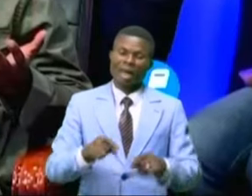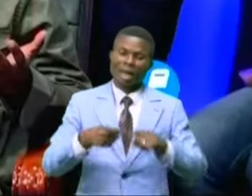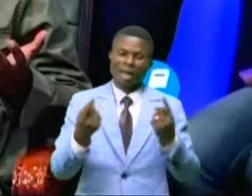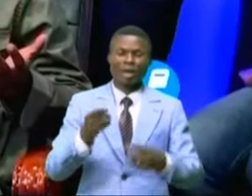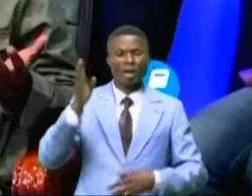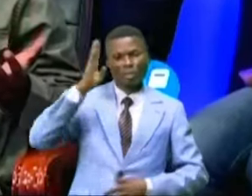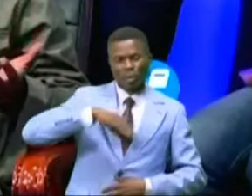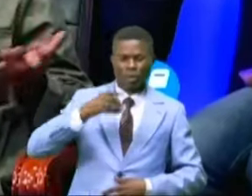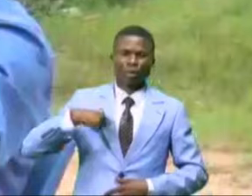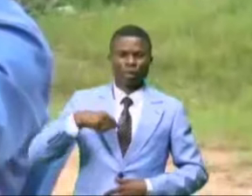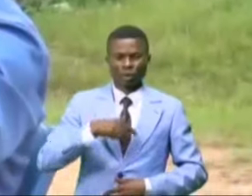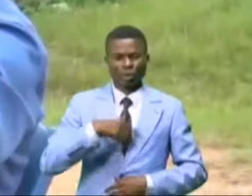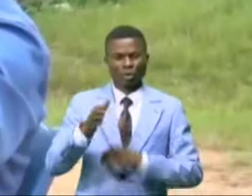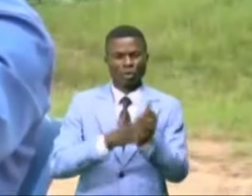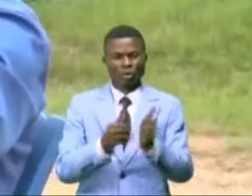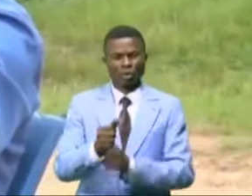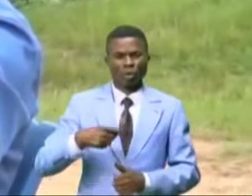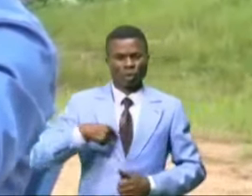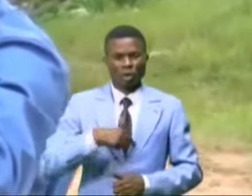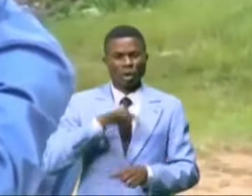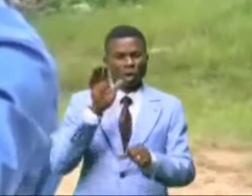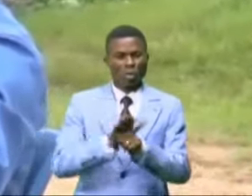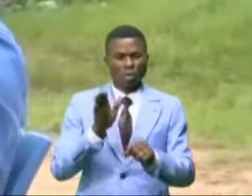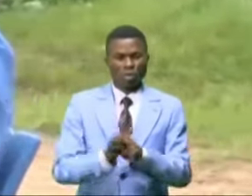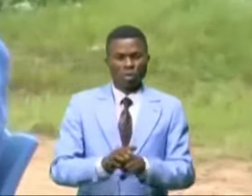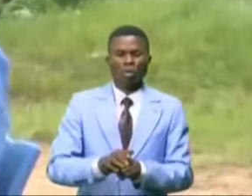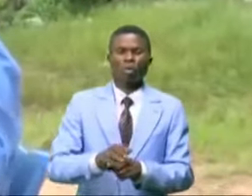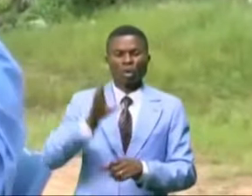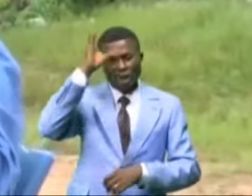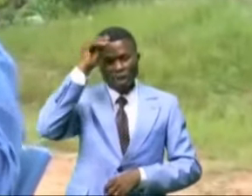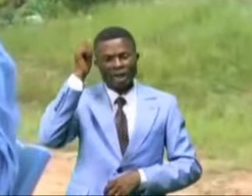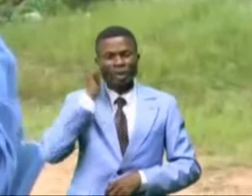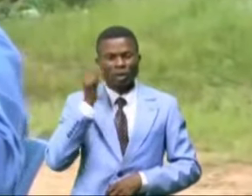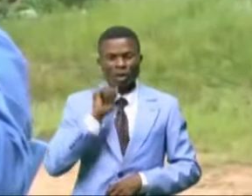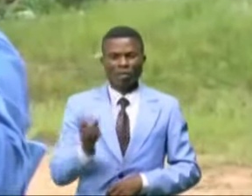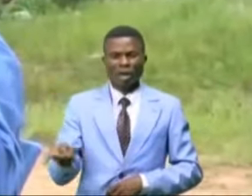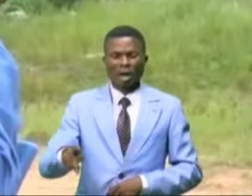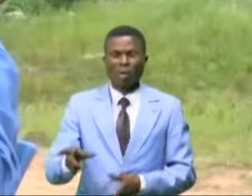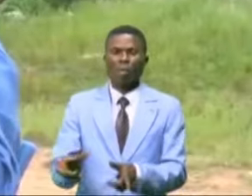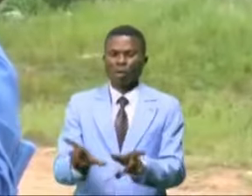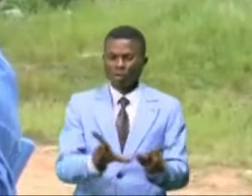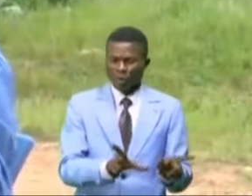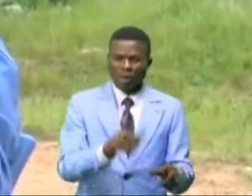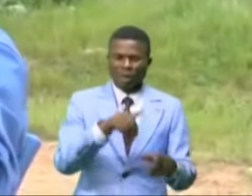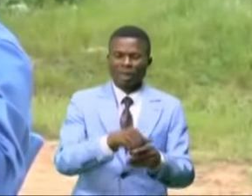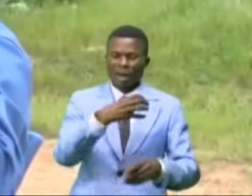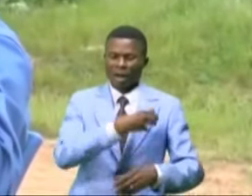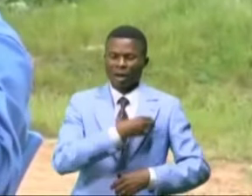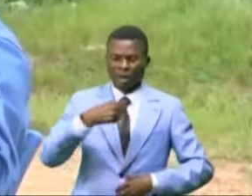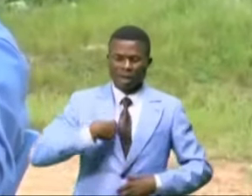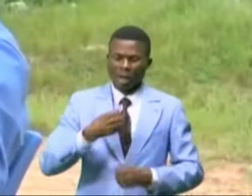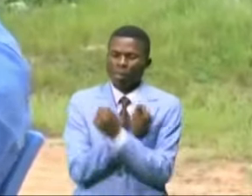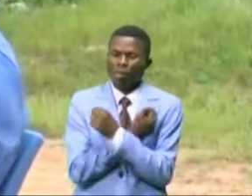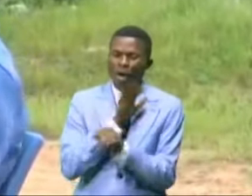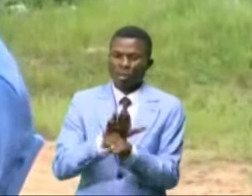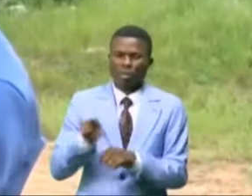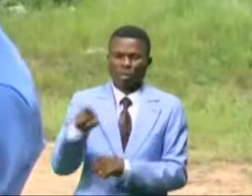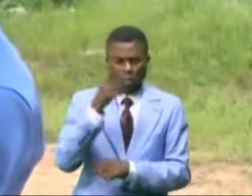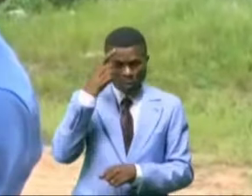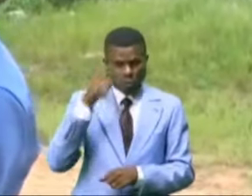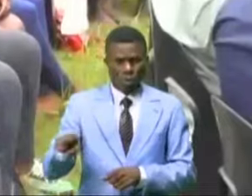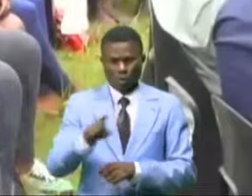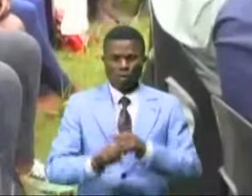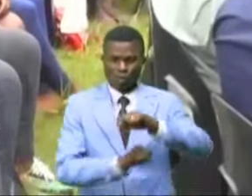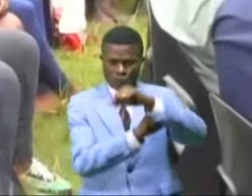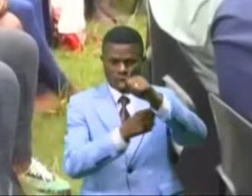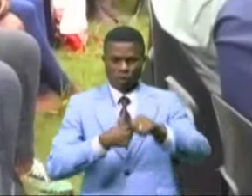été nombreux, les Lualabais et les Lualabaises. Toujours dans mon cœur. Je vous aime beaucoup. Merci pour le soutien que vous